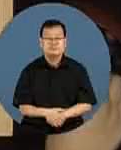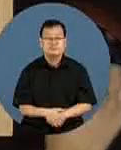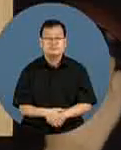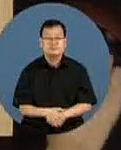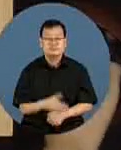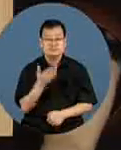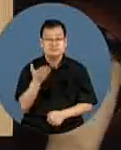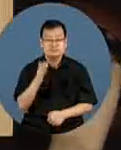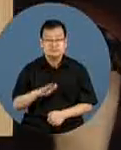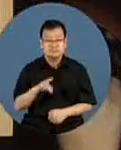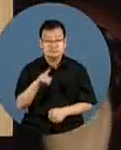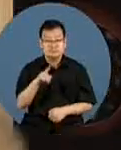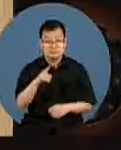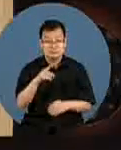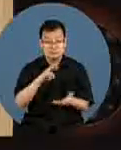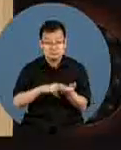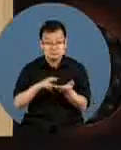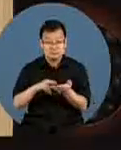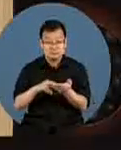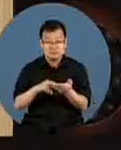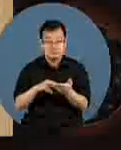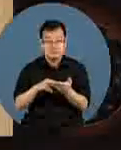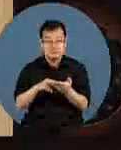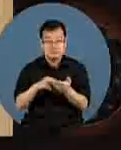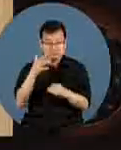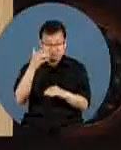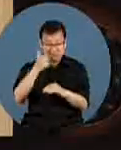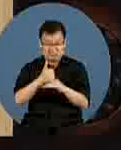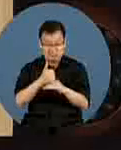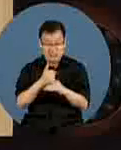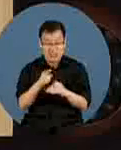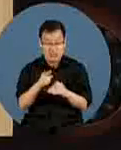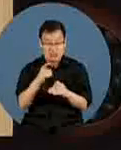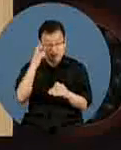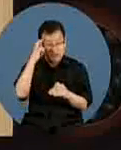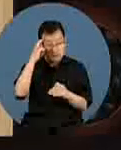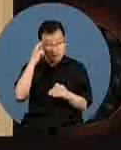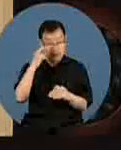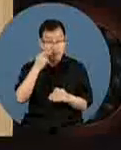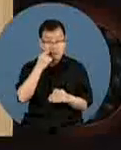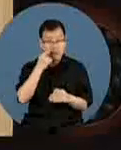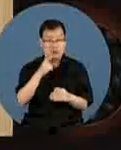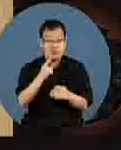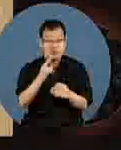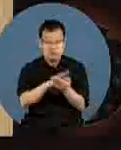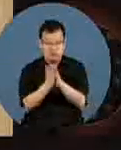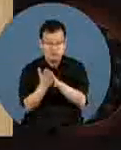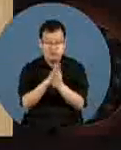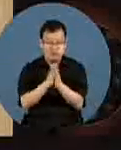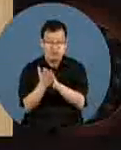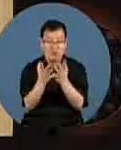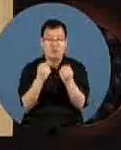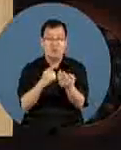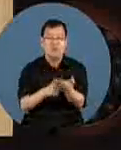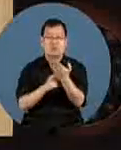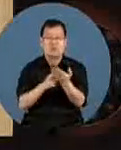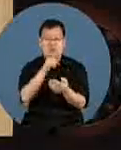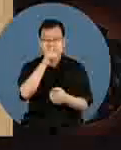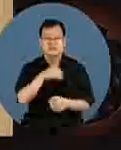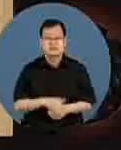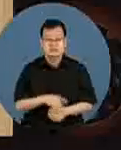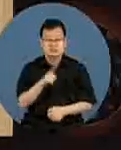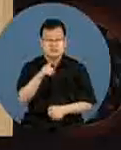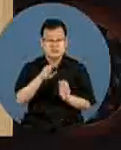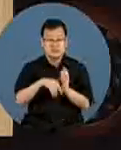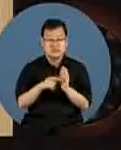자, 하지만 이 바둑은요, 끝까지 가면 정말 또 상상할 수 없는 변화들이 많이 네. 일어났었죠. 저때